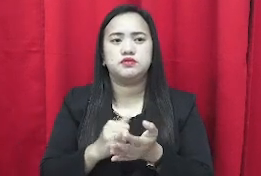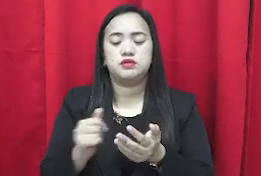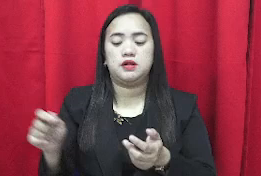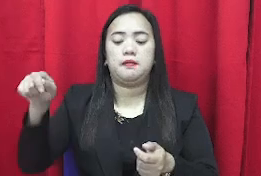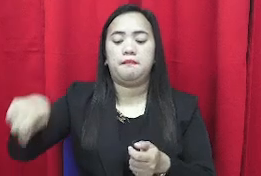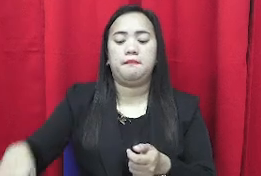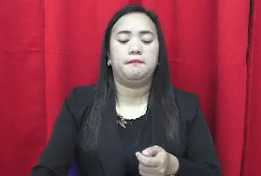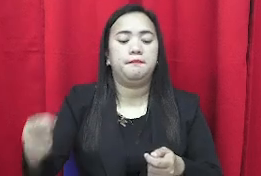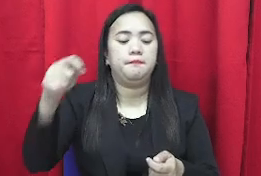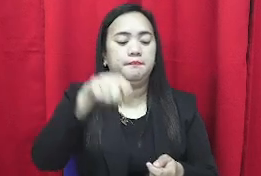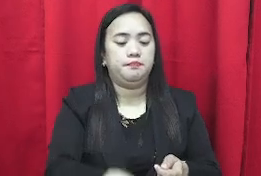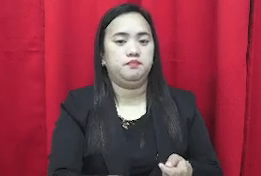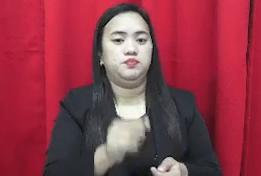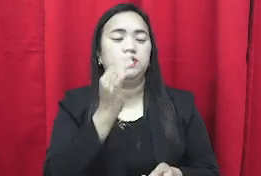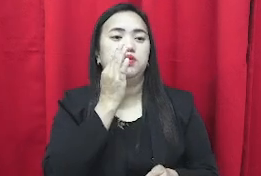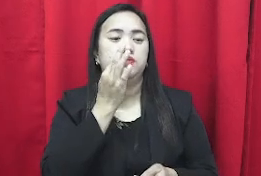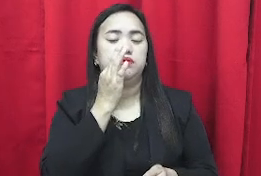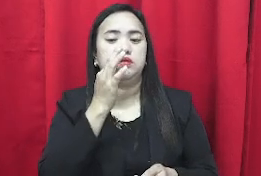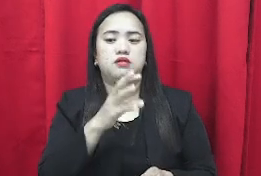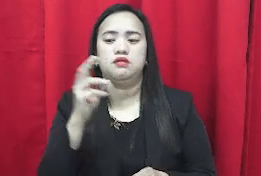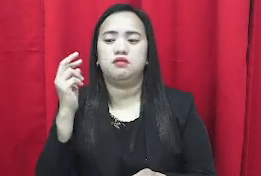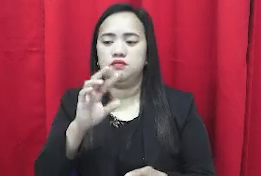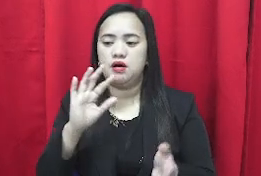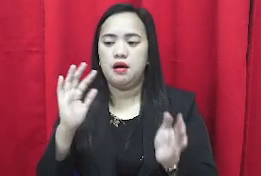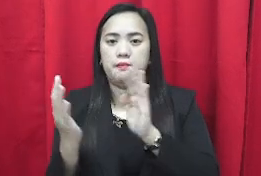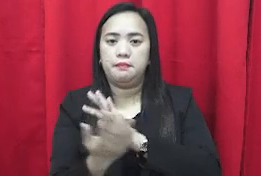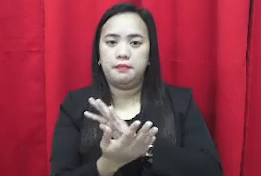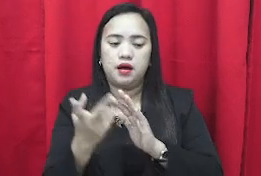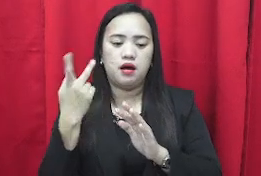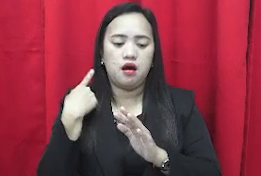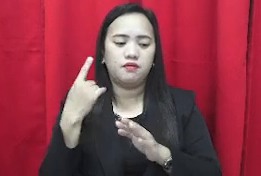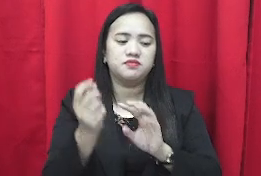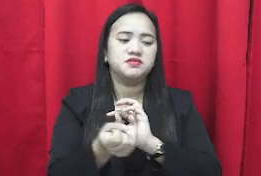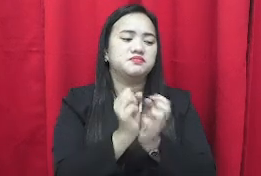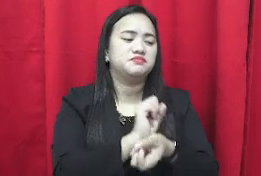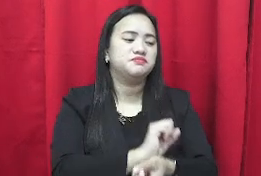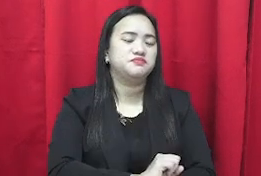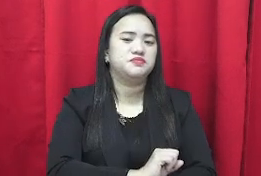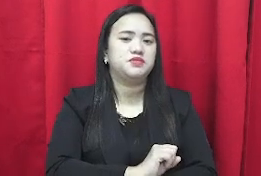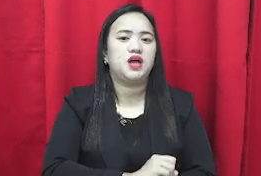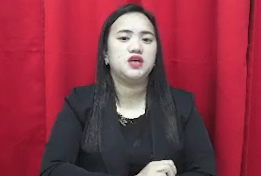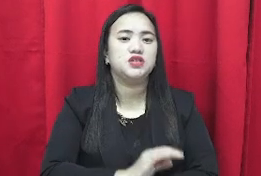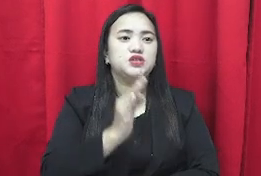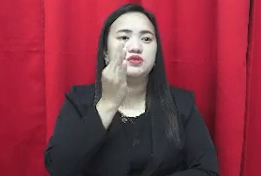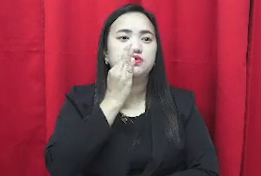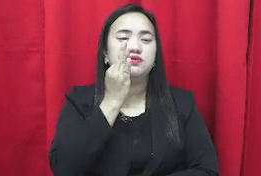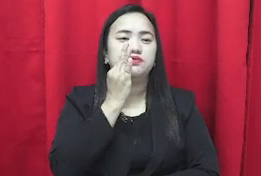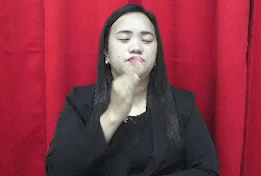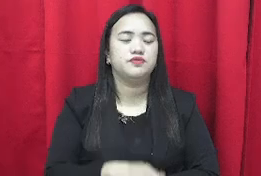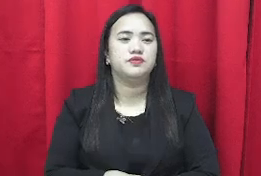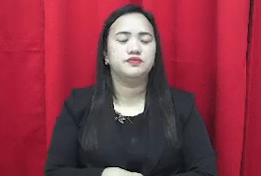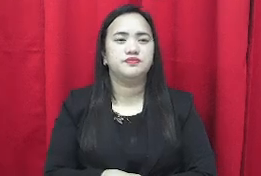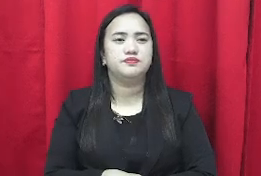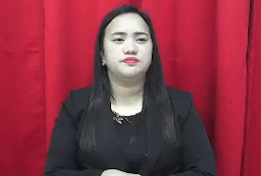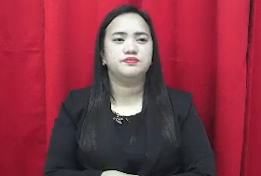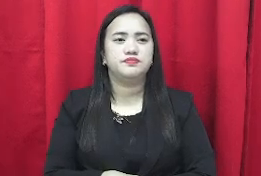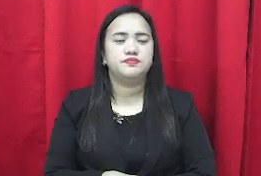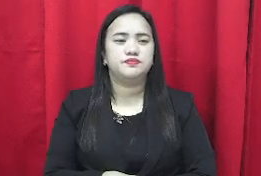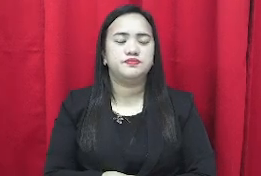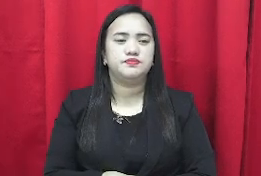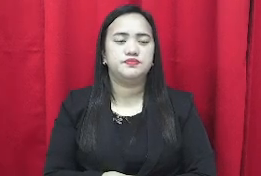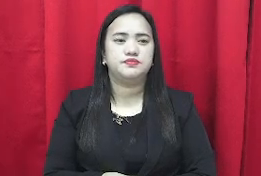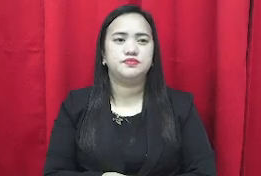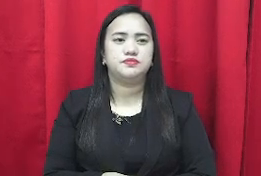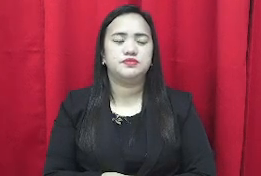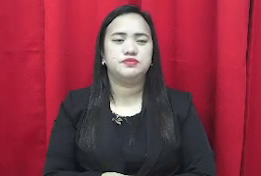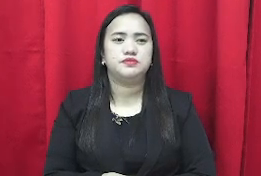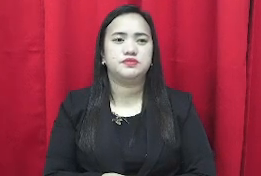mong ulam pagkatalikod mo lang eh ibang ulam na ang pupulutin niyan lalong-lalo na lalong-lalo